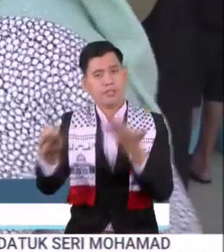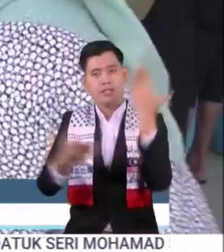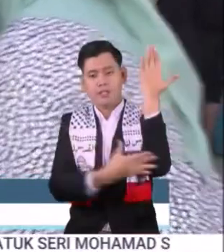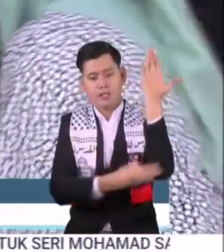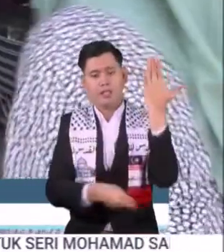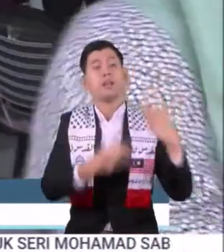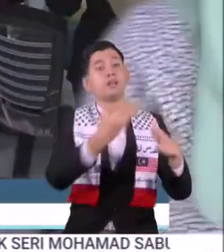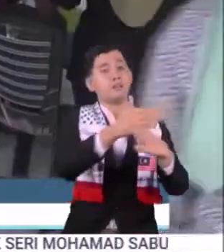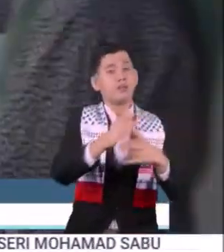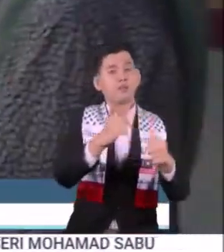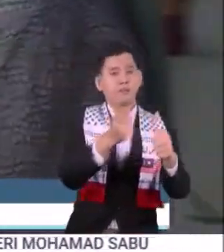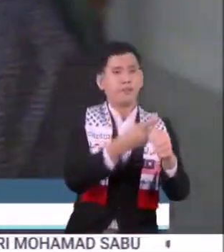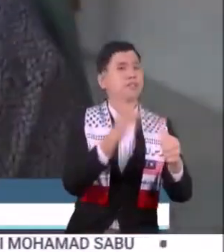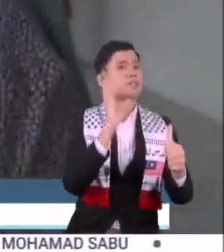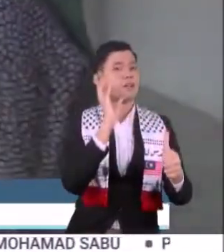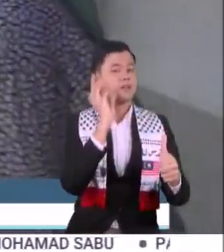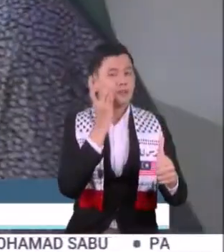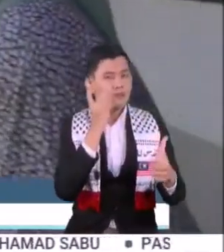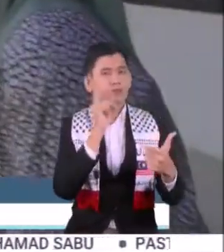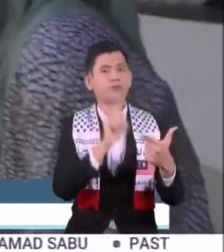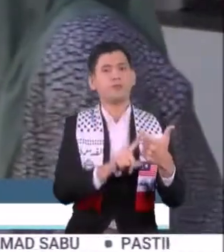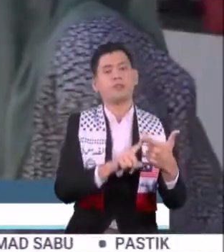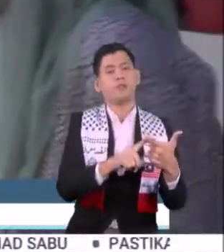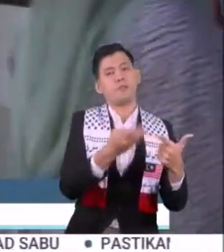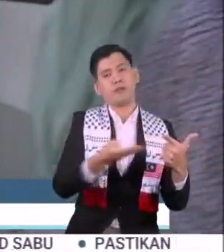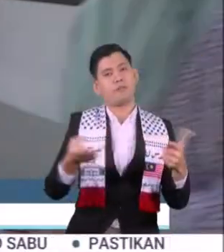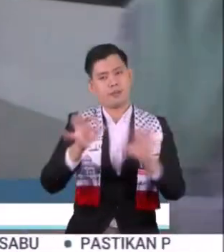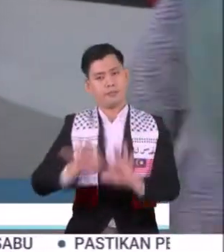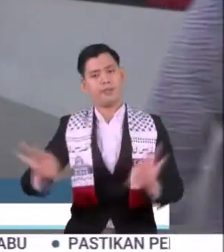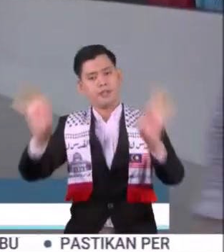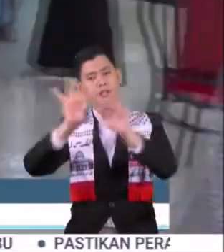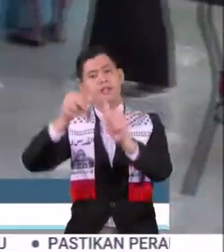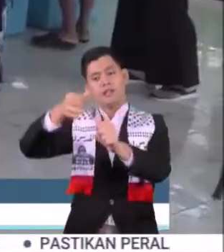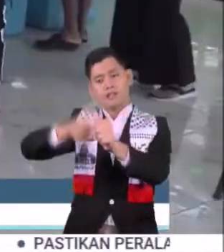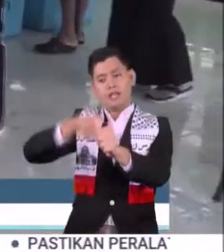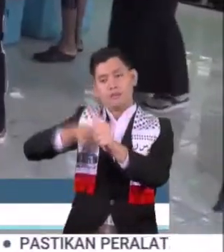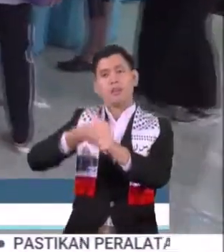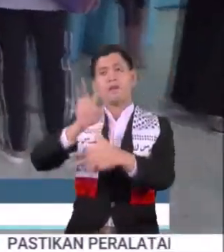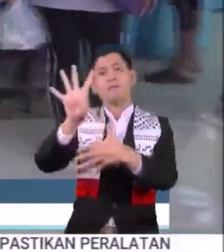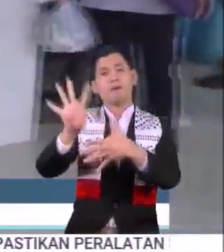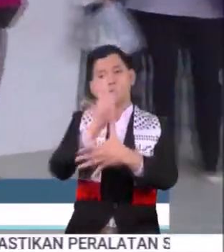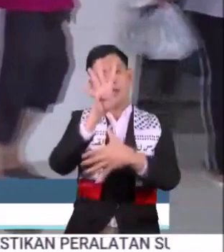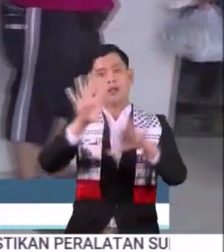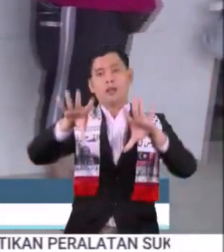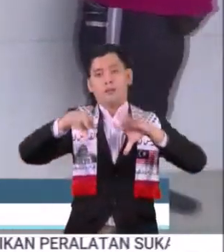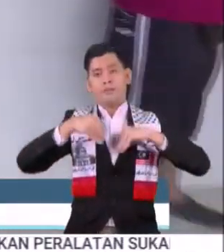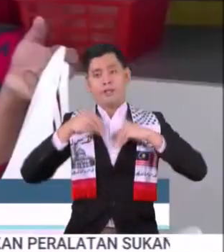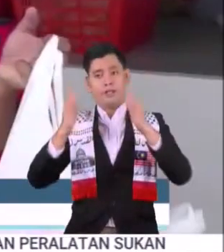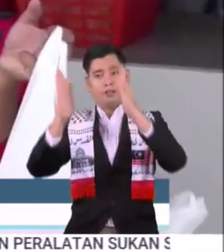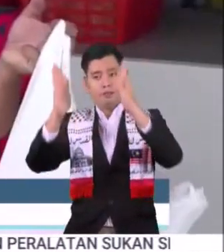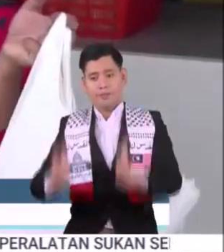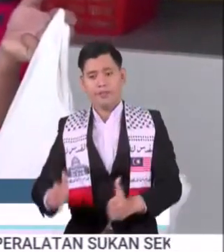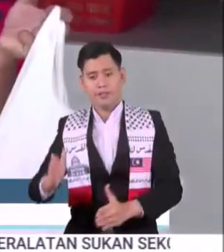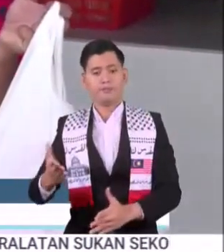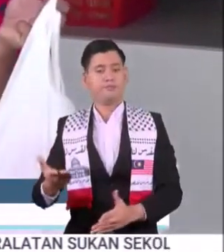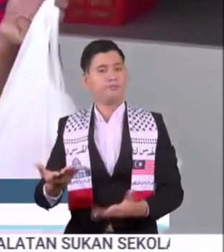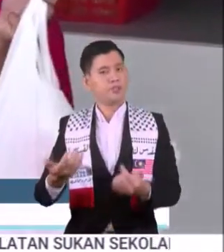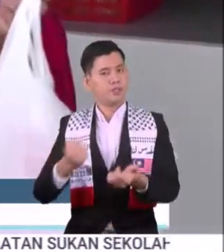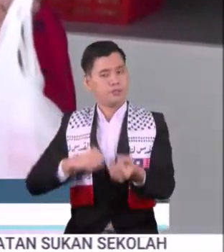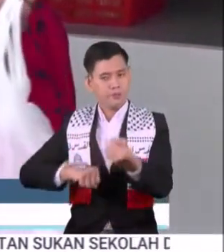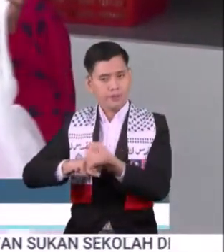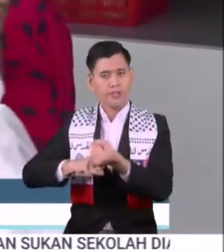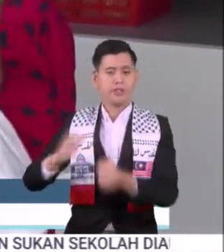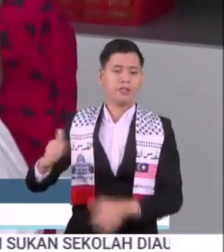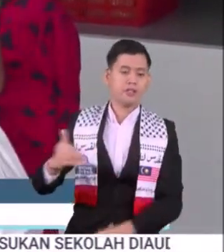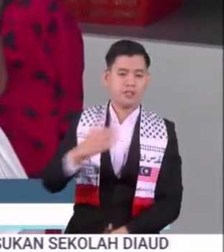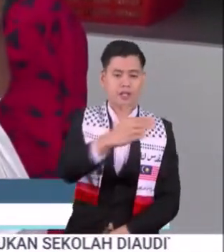pengagihanleh kep gilir setiap EMP bulan penerima ikan menyambut baik inisiatif Syarikat keropok